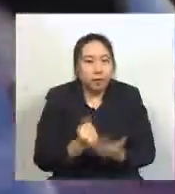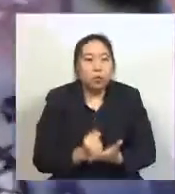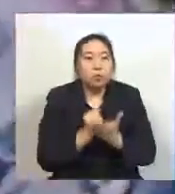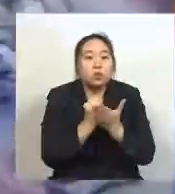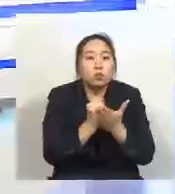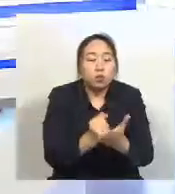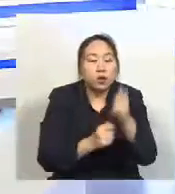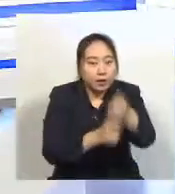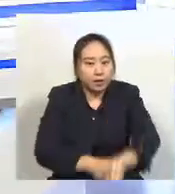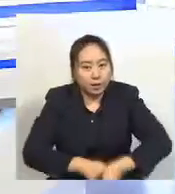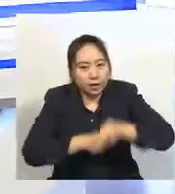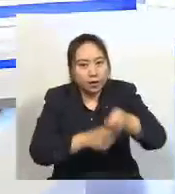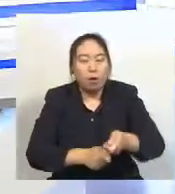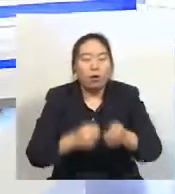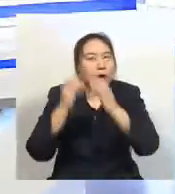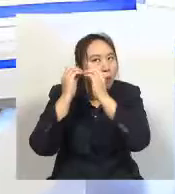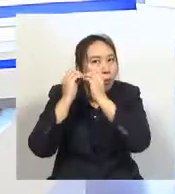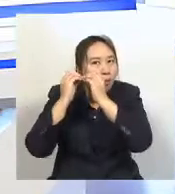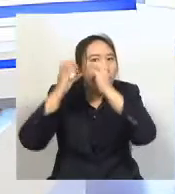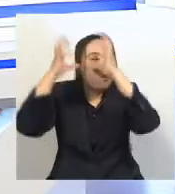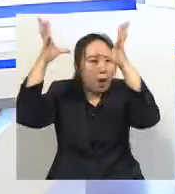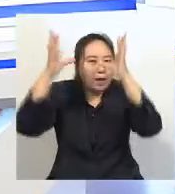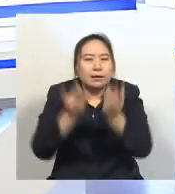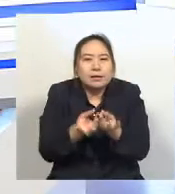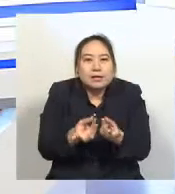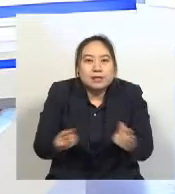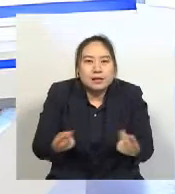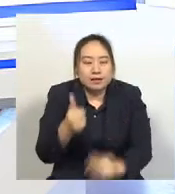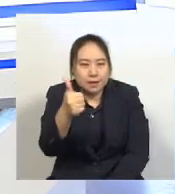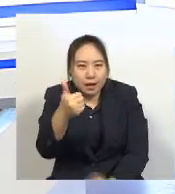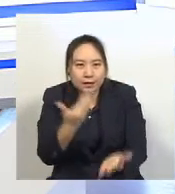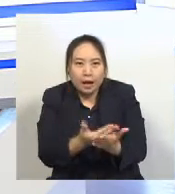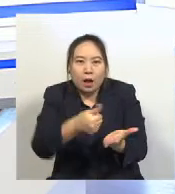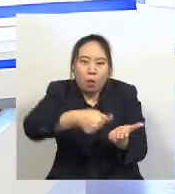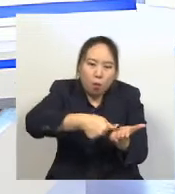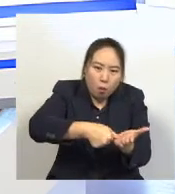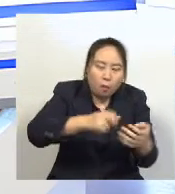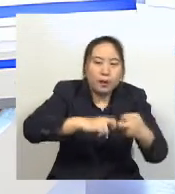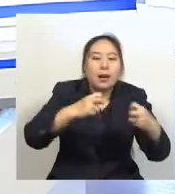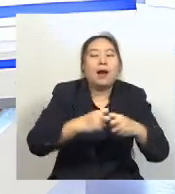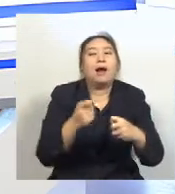ให้พี่น้องเกษตรกรนะคะมีความหวัง ใช่ค่ะ เรื่องของที่ดินทำกินเรื่องของหนี้สินที่มีปัญหากันอยู่ในตอนนี้ ค่ะ